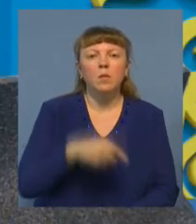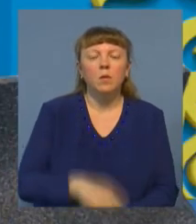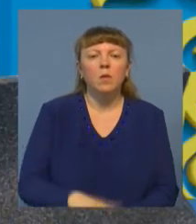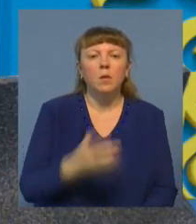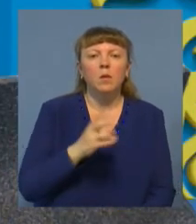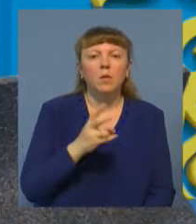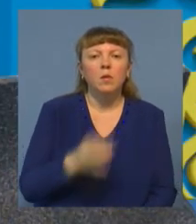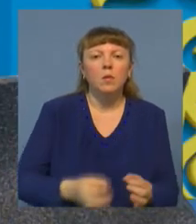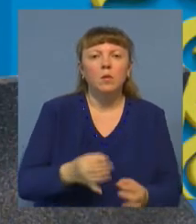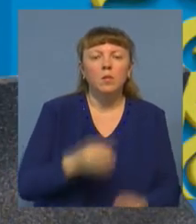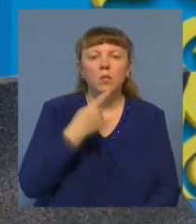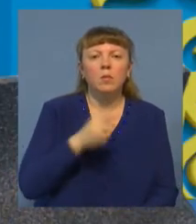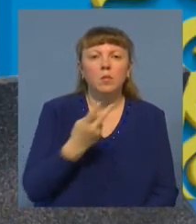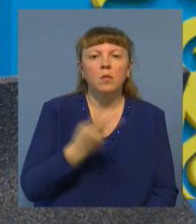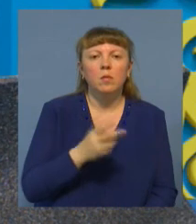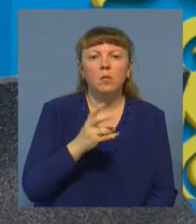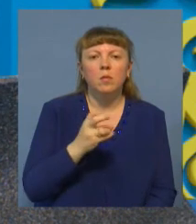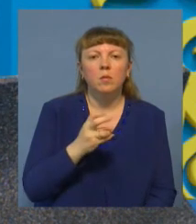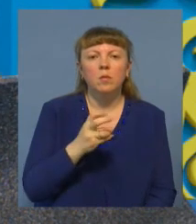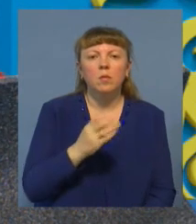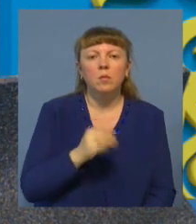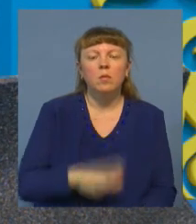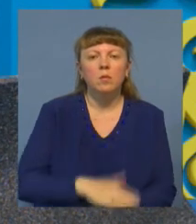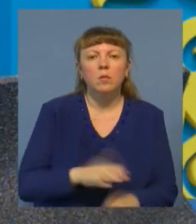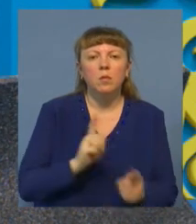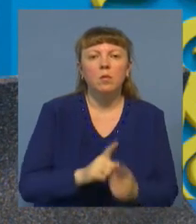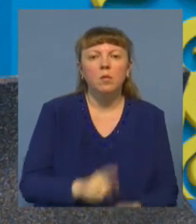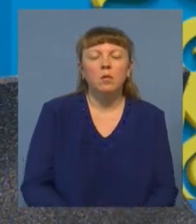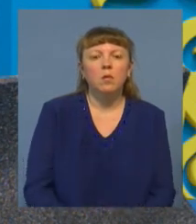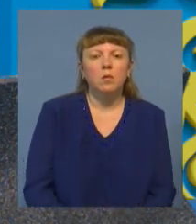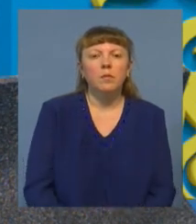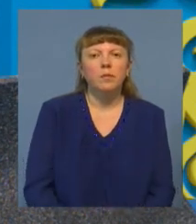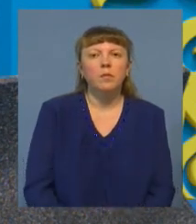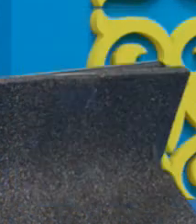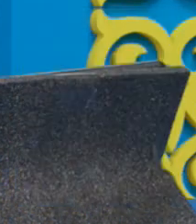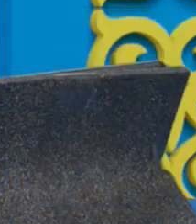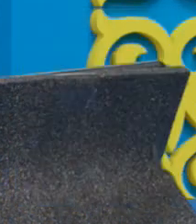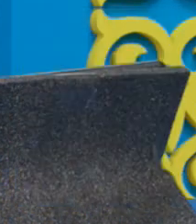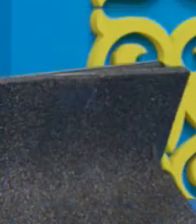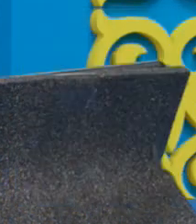студии была судья суда номер 2 Гульнар Масаурова. Всего доброго, до встречи в эфире на телеканале «Акжейк».